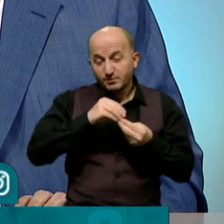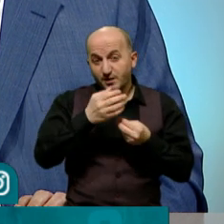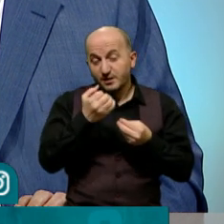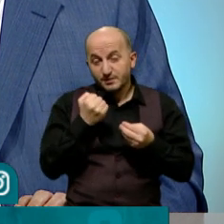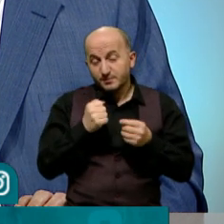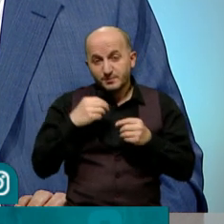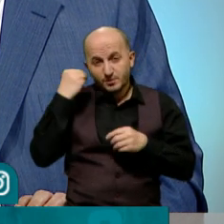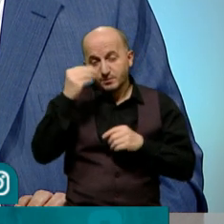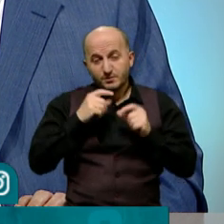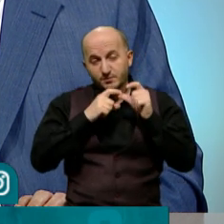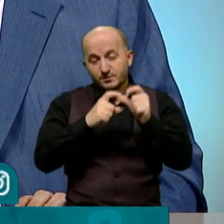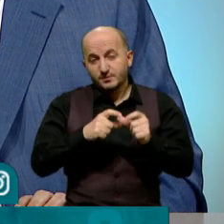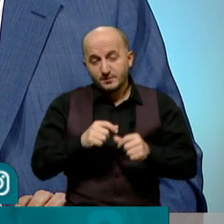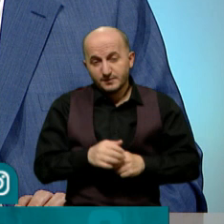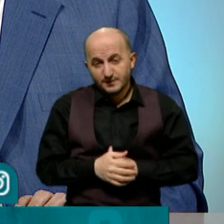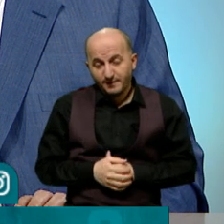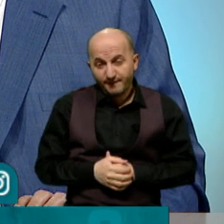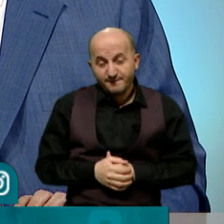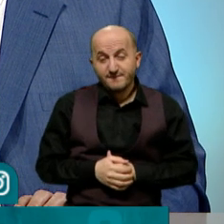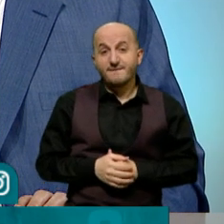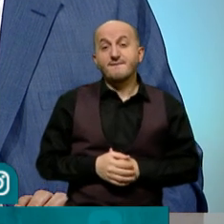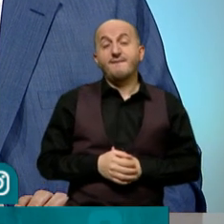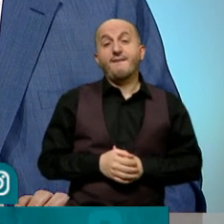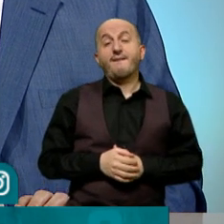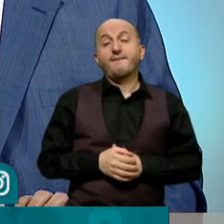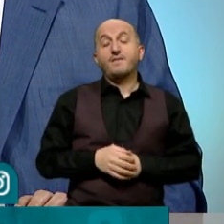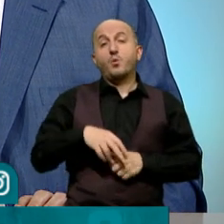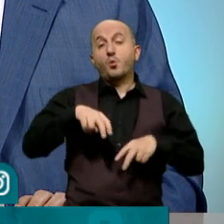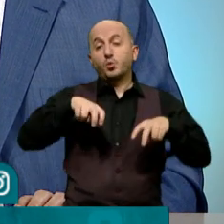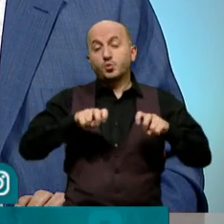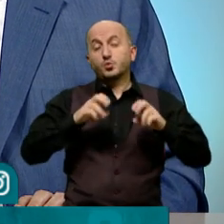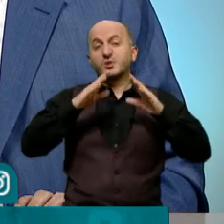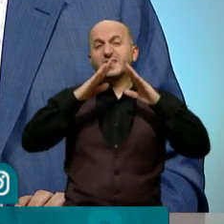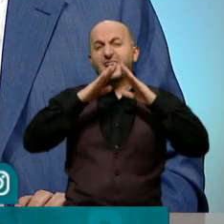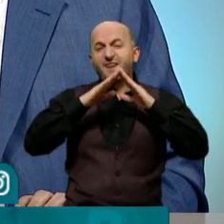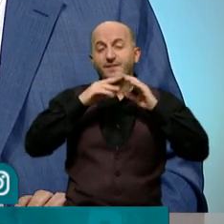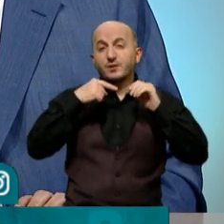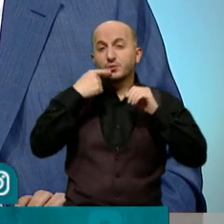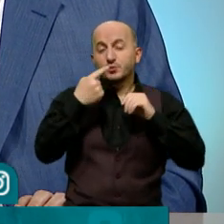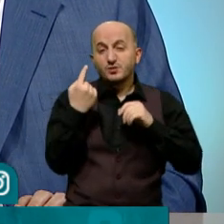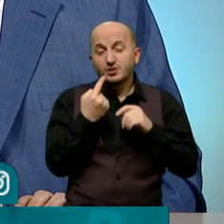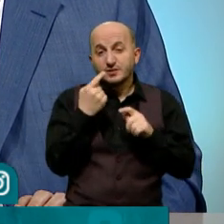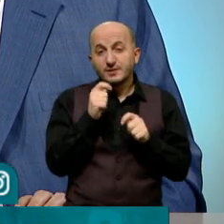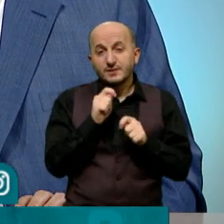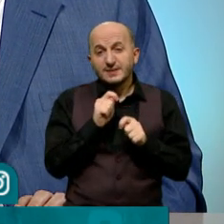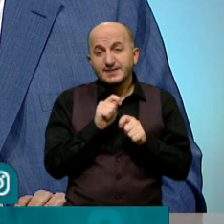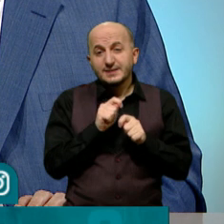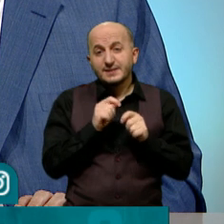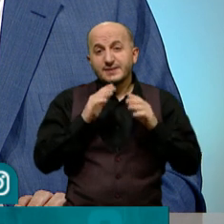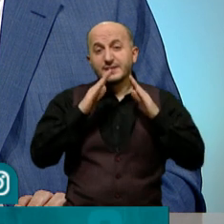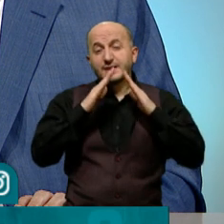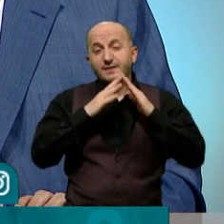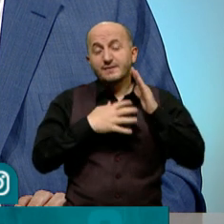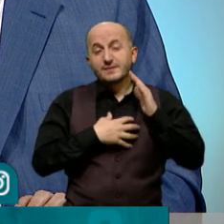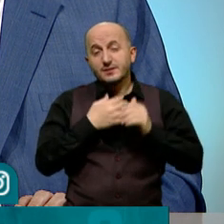Hocama sorabilecek miyim? Yani bu evde, şu an oturduğunuz evde bu söylediğiniz şeyleri yapamıyor musunuz Fatma? Ev sahibi